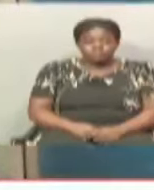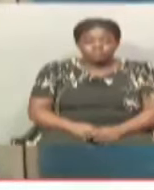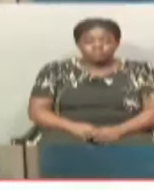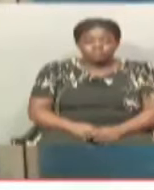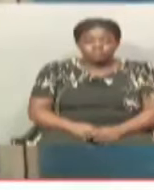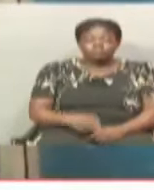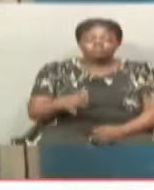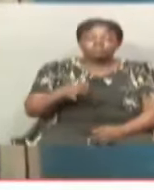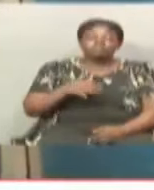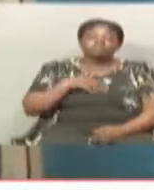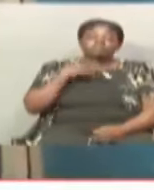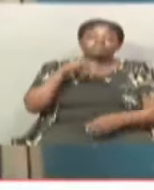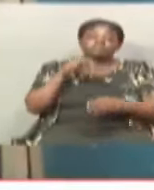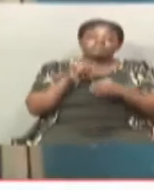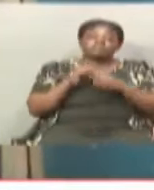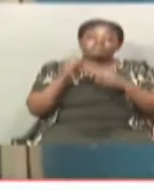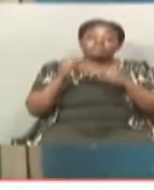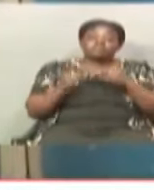Mwana wange